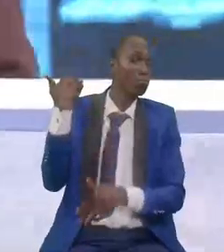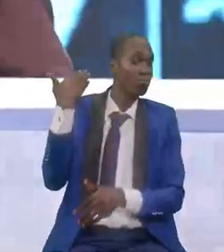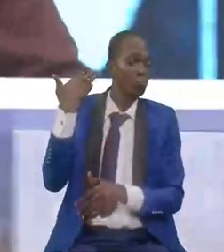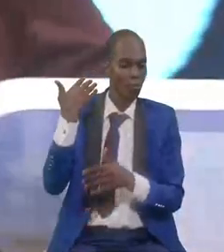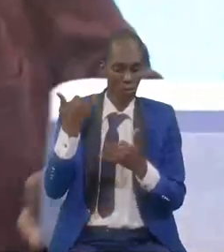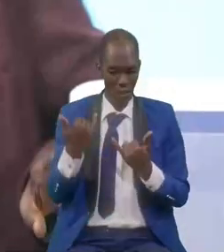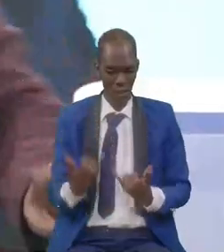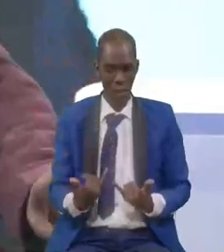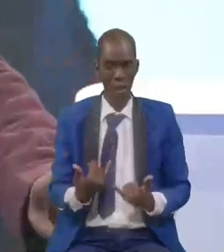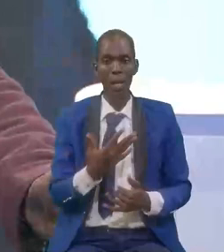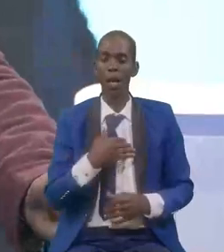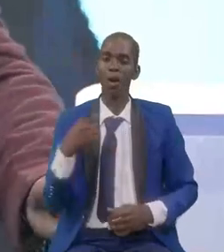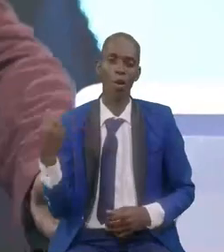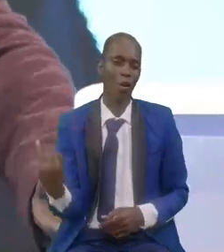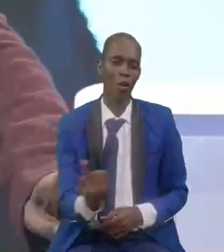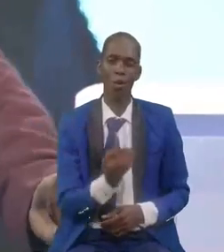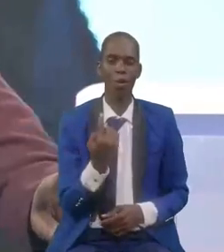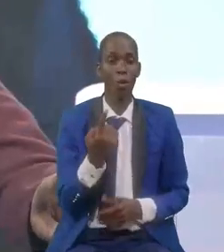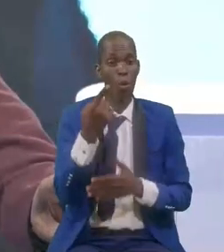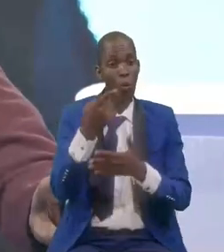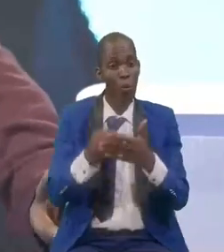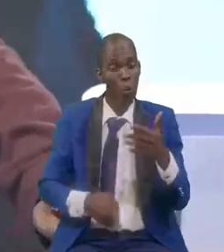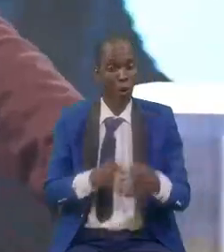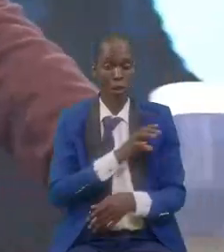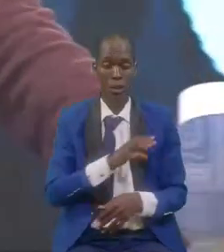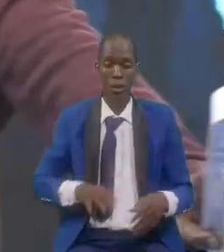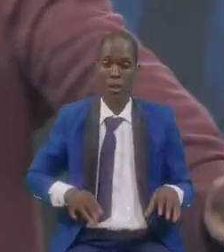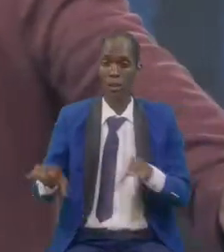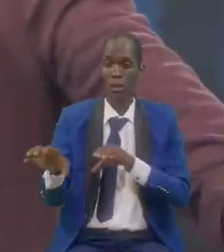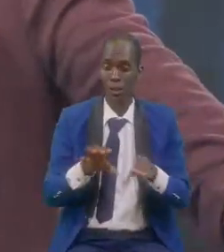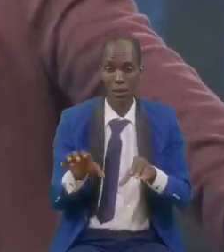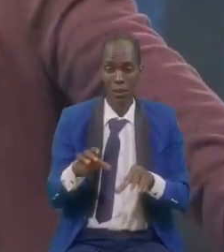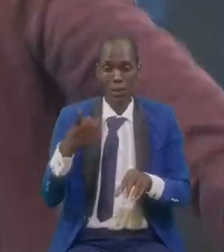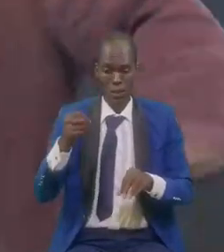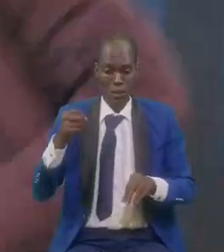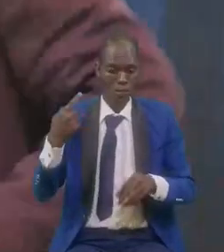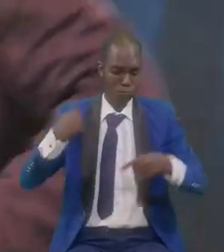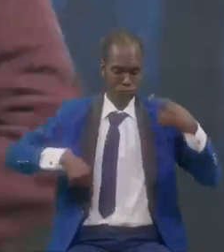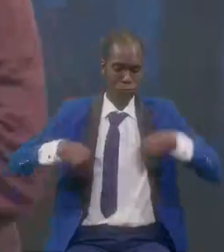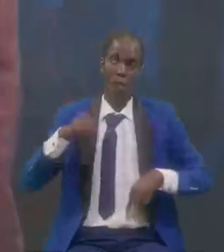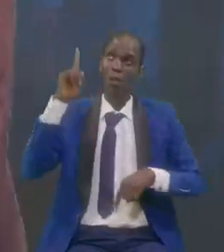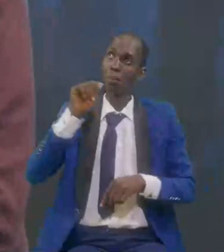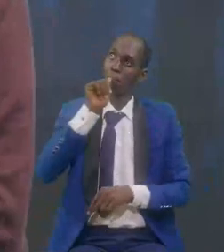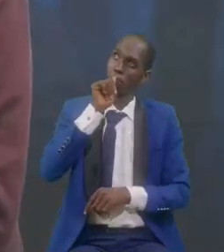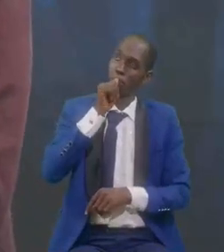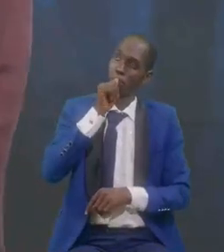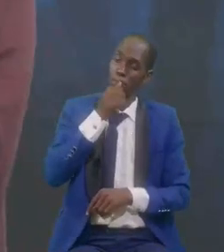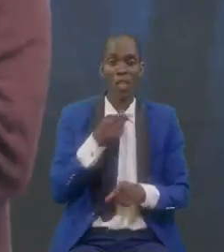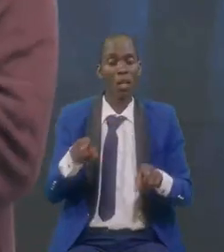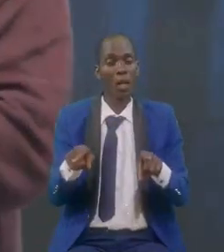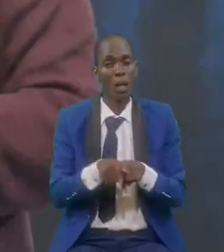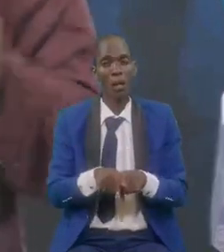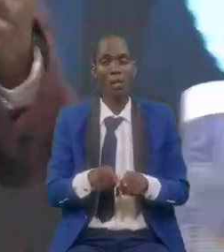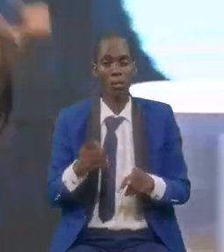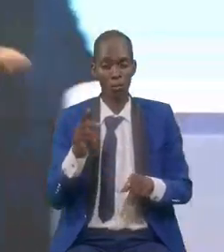Avant, maintenant et toujours. Ce que Christ a fait, les maîtrisures qu'il a supportées, comme